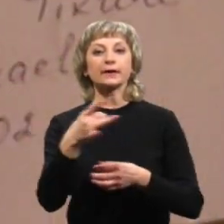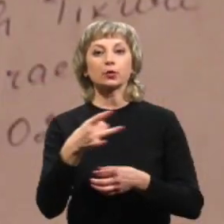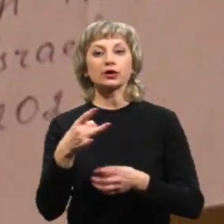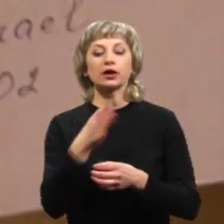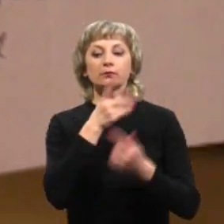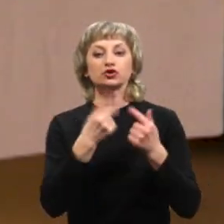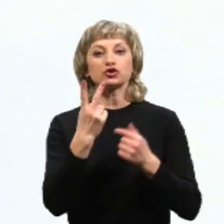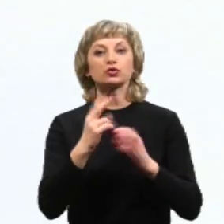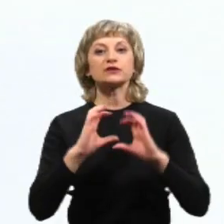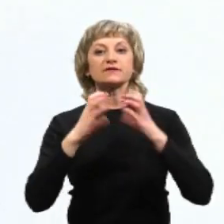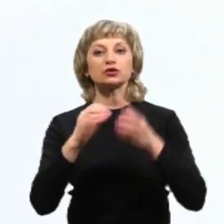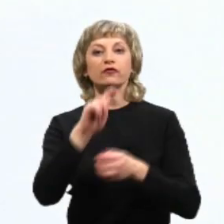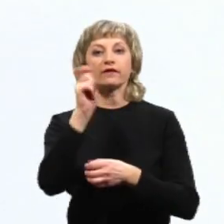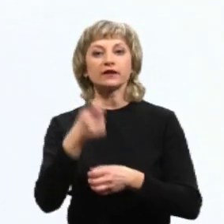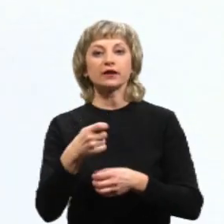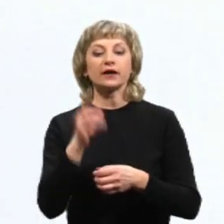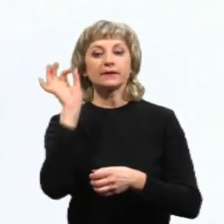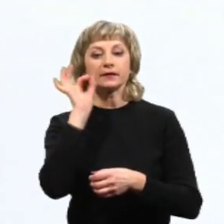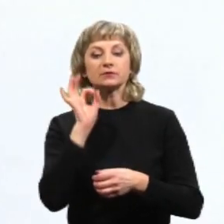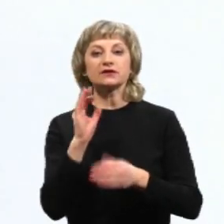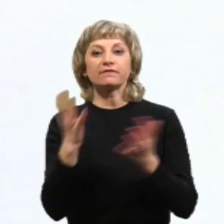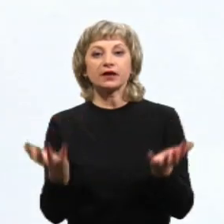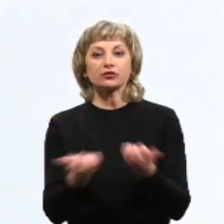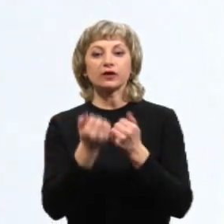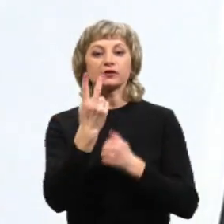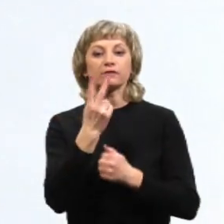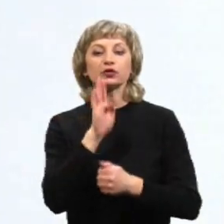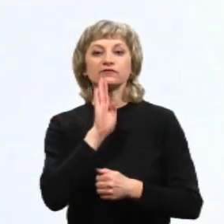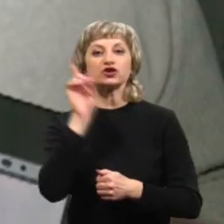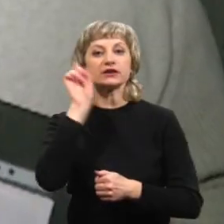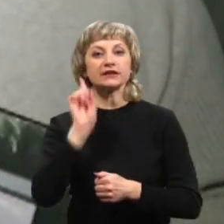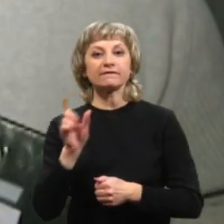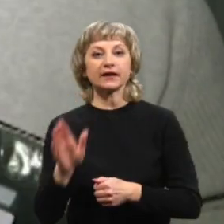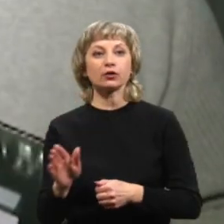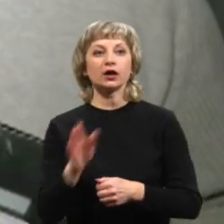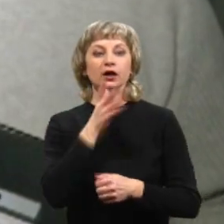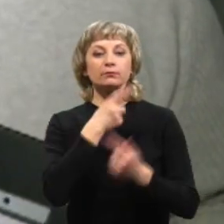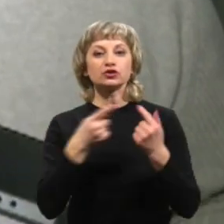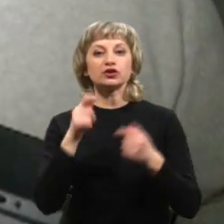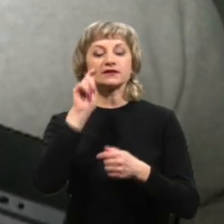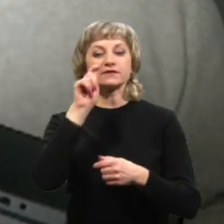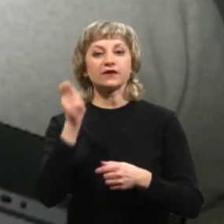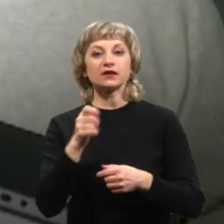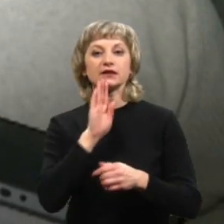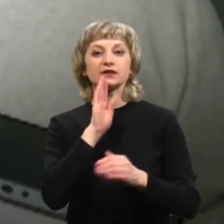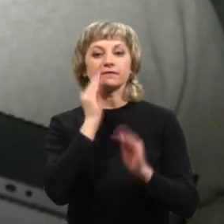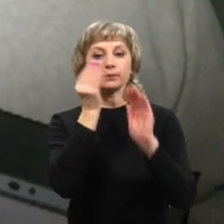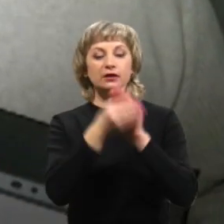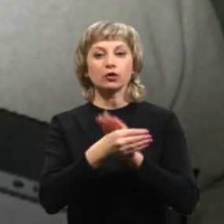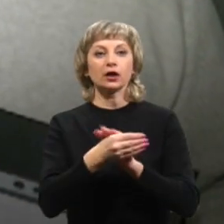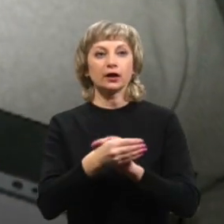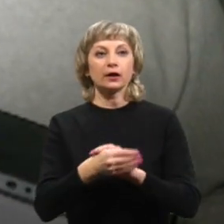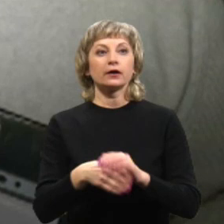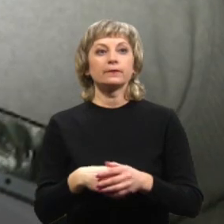час Другої світової війни від німців вони врятували 2 дівчат-єврейок. Під час війни їх переховували. Фаня